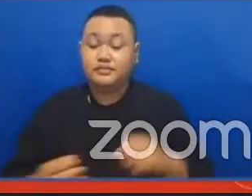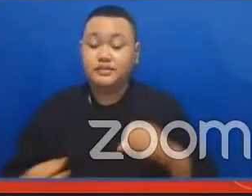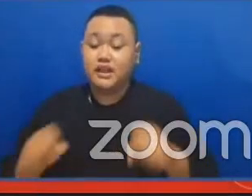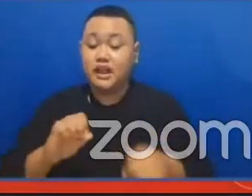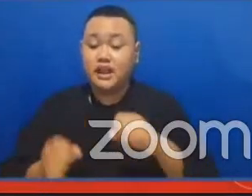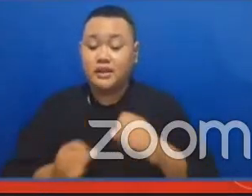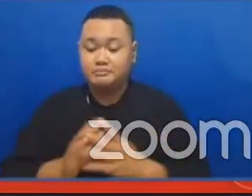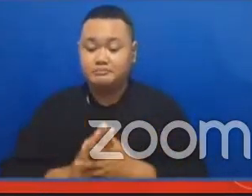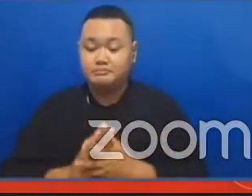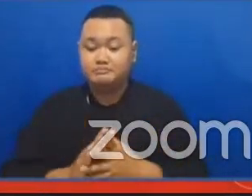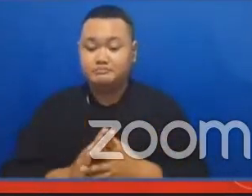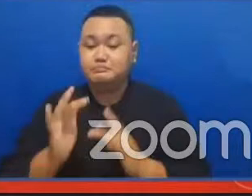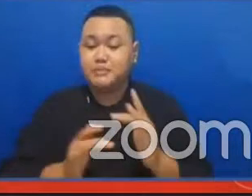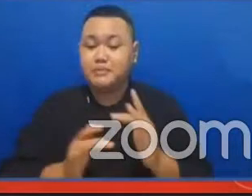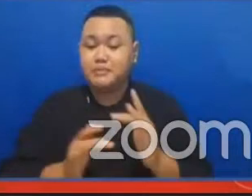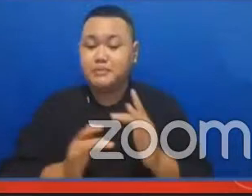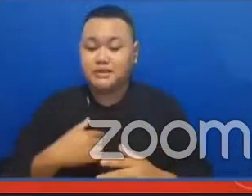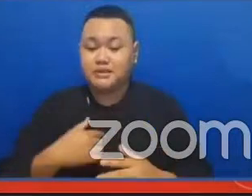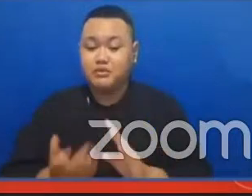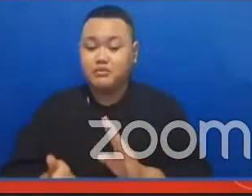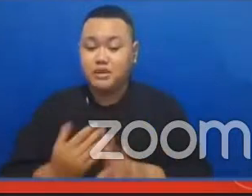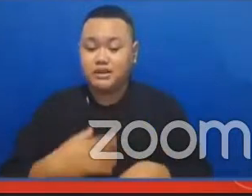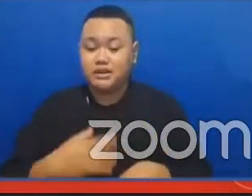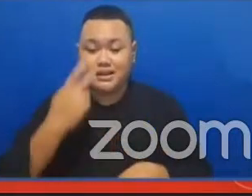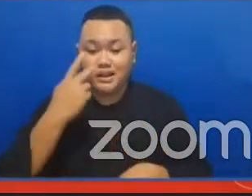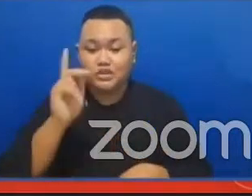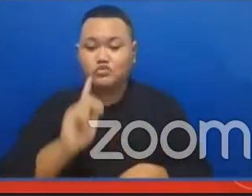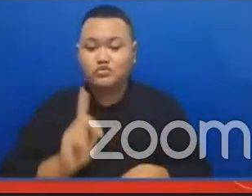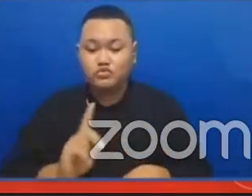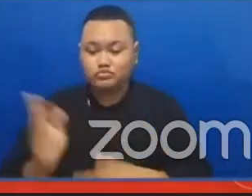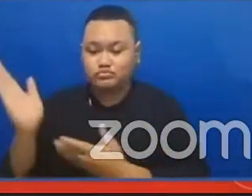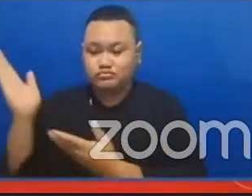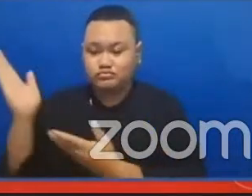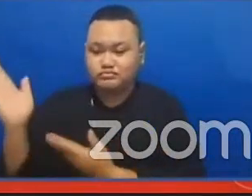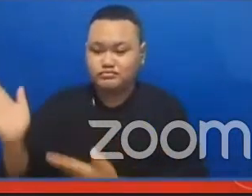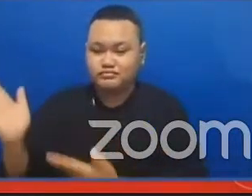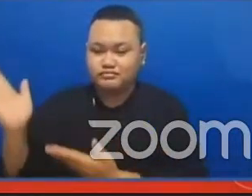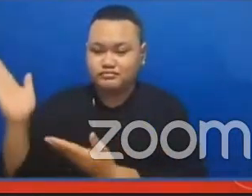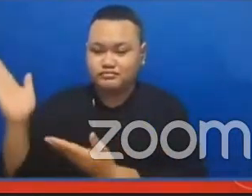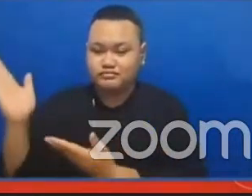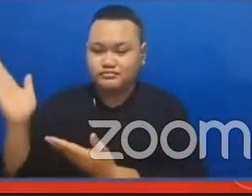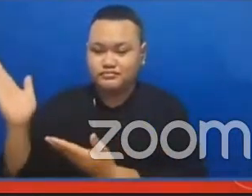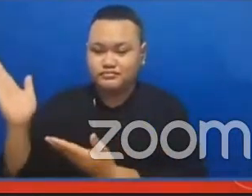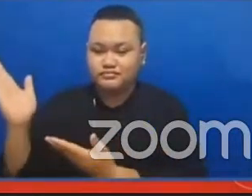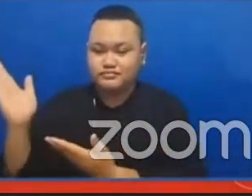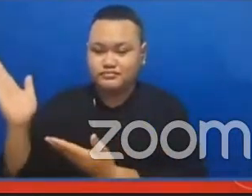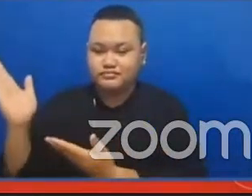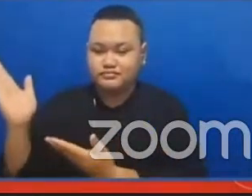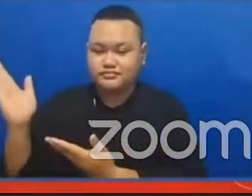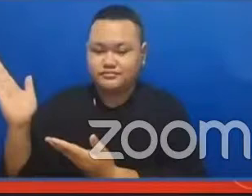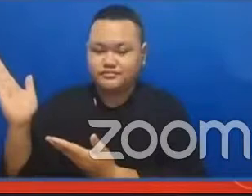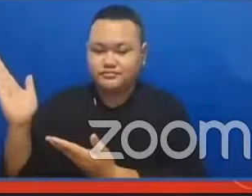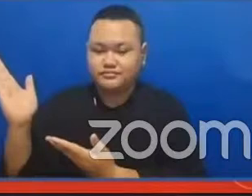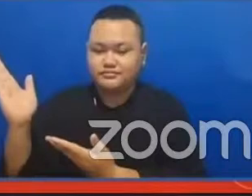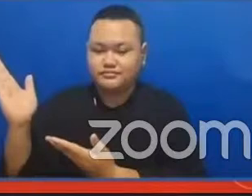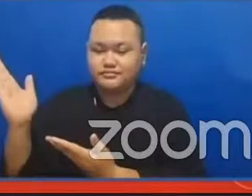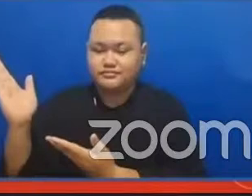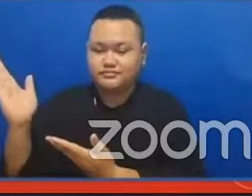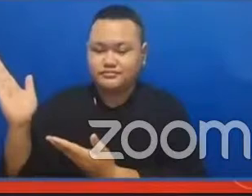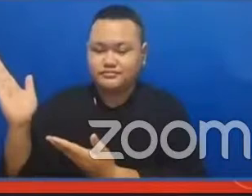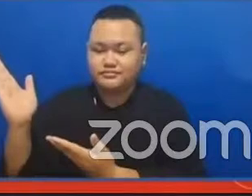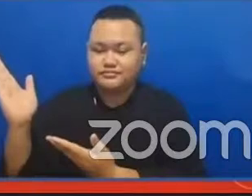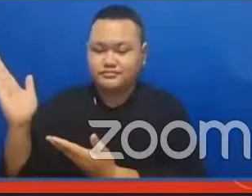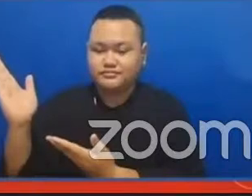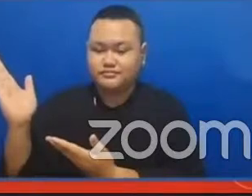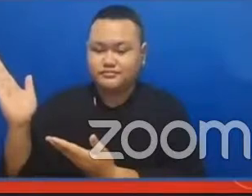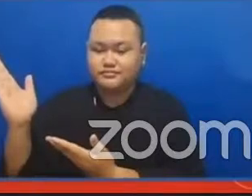Oh, maaf. Saya kembali perlihatkan halaman depannya. Ini halaman lab maya. Nanti tinggal klik di sini